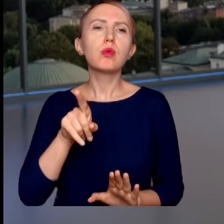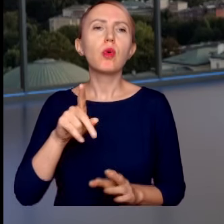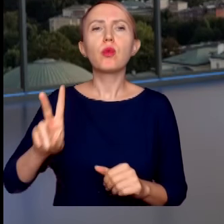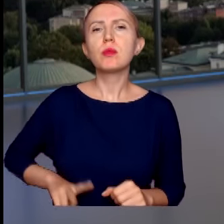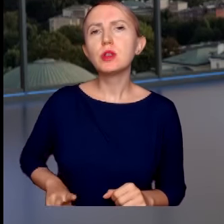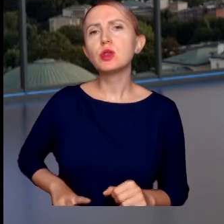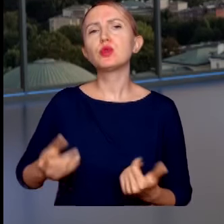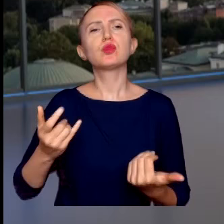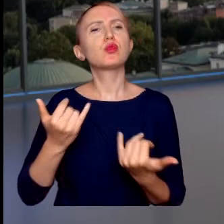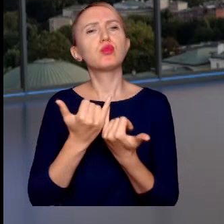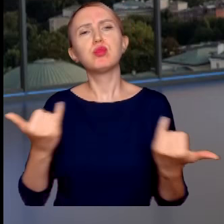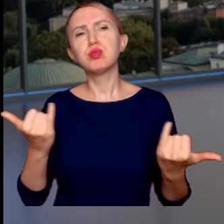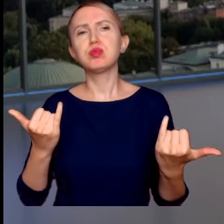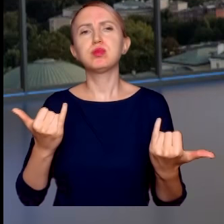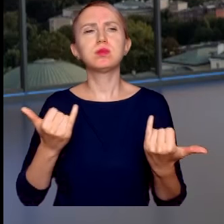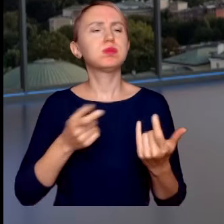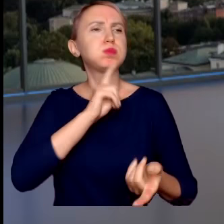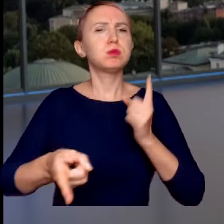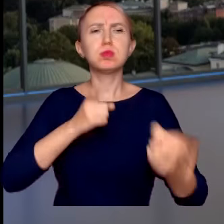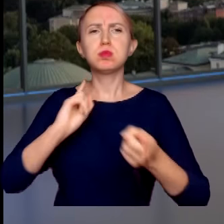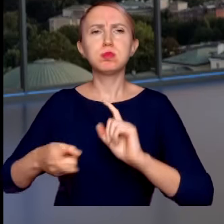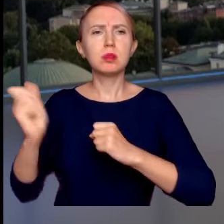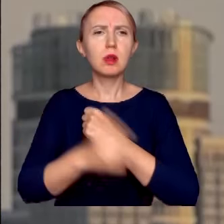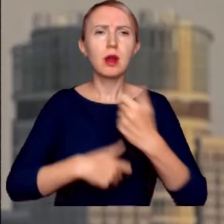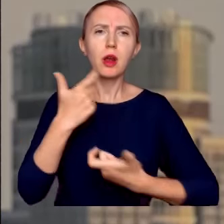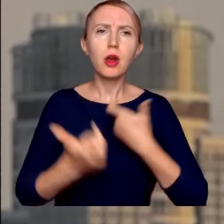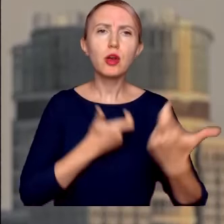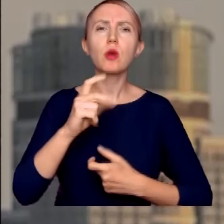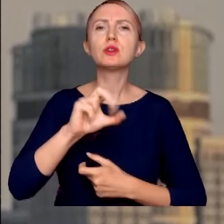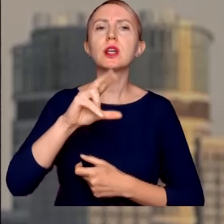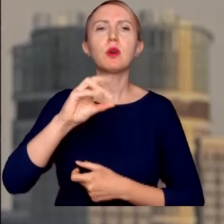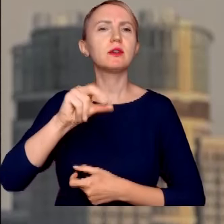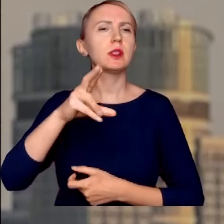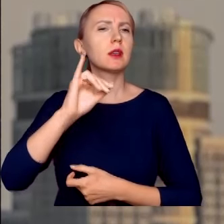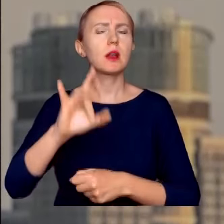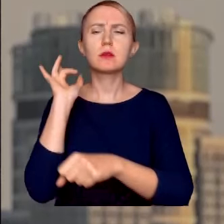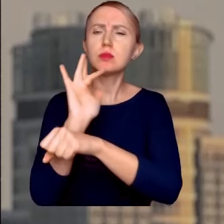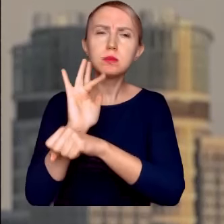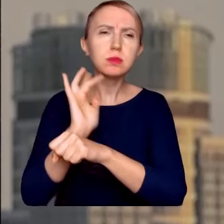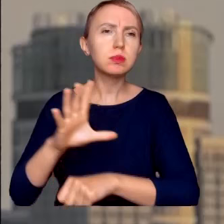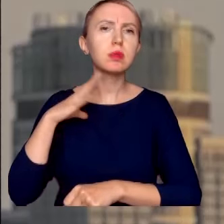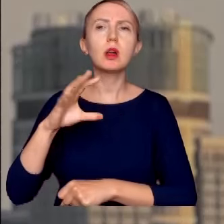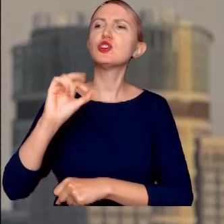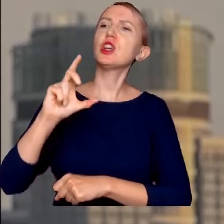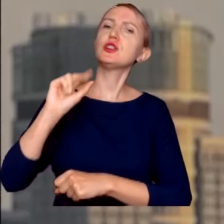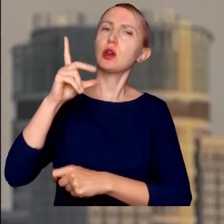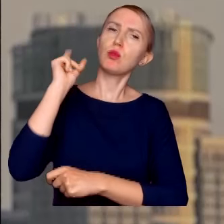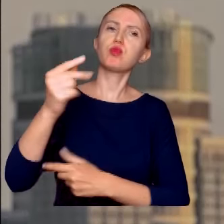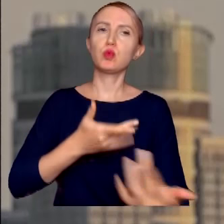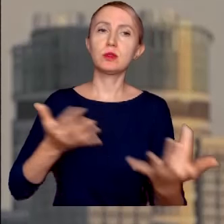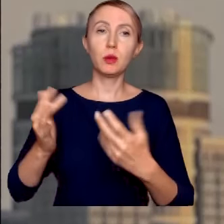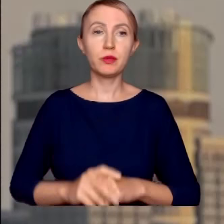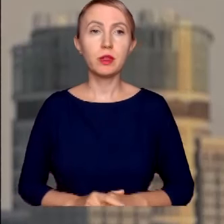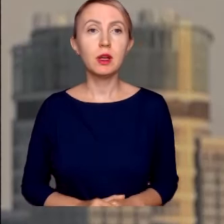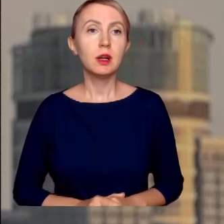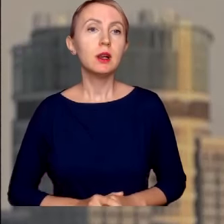ministrów ustawiał do pionu. Czesława Siekierskiego tam przecież obsztorcowywał. Czesiek, idź załatw, tak? No tak, czyli to